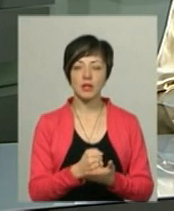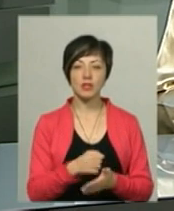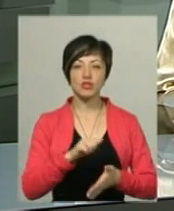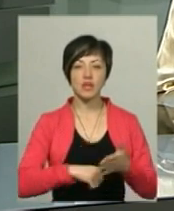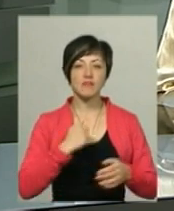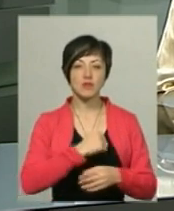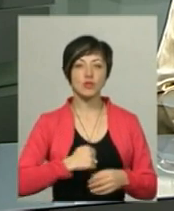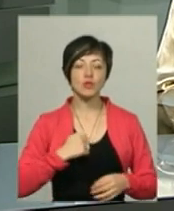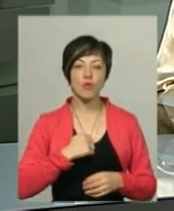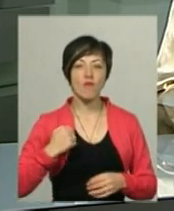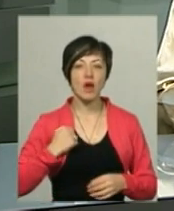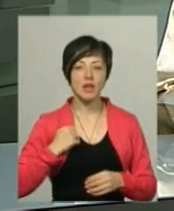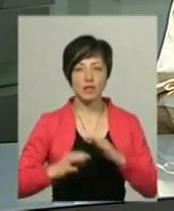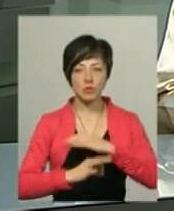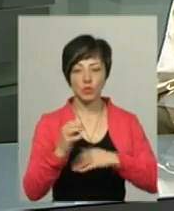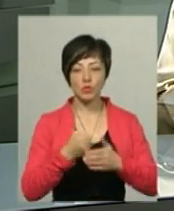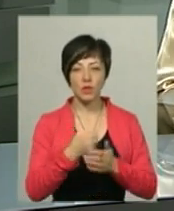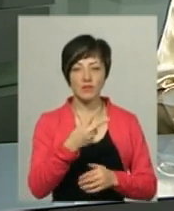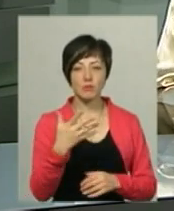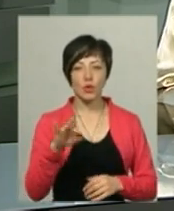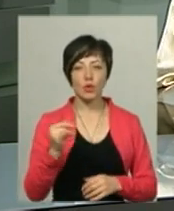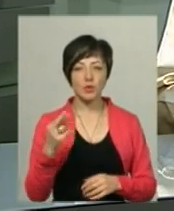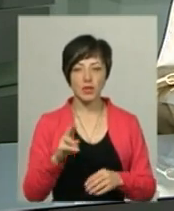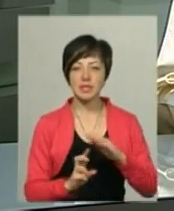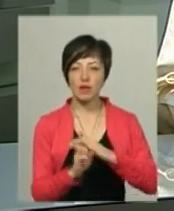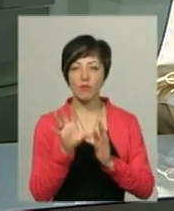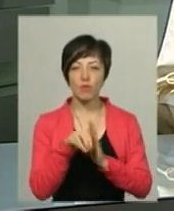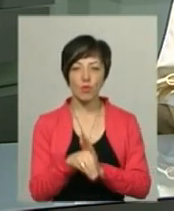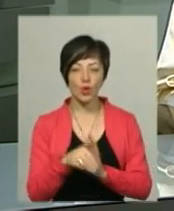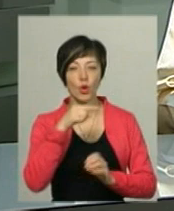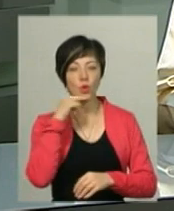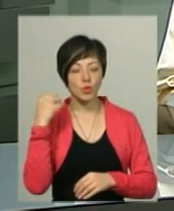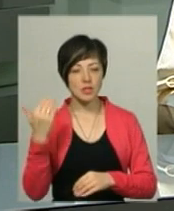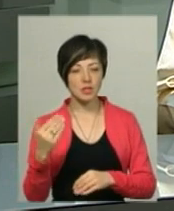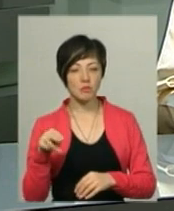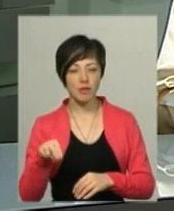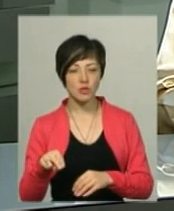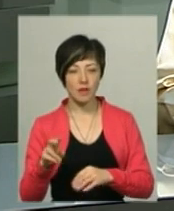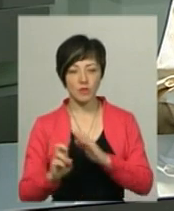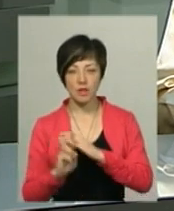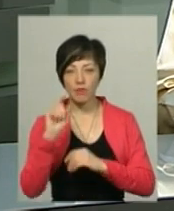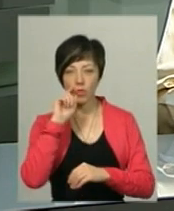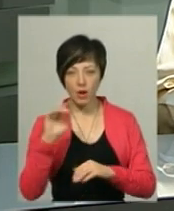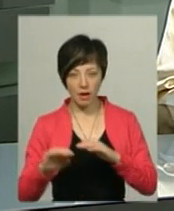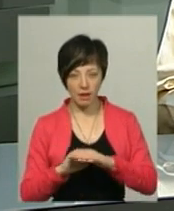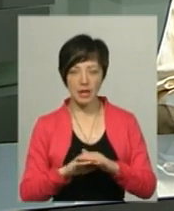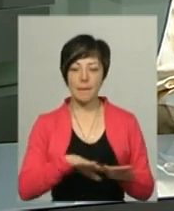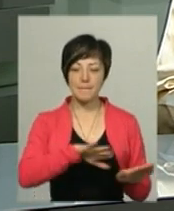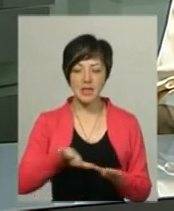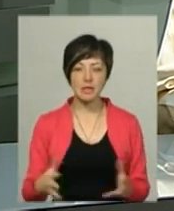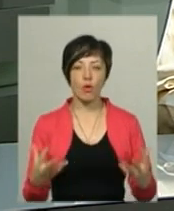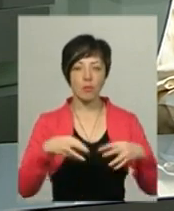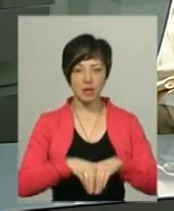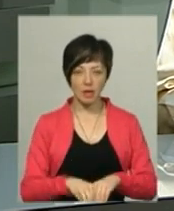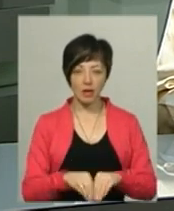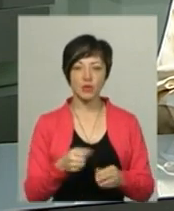військову агресію на Сході. До 25 грудня церква входила до складу Російської православної церкви в Україні. Після об'єднання